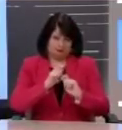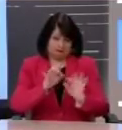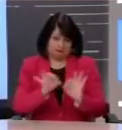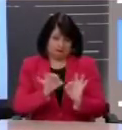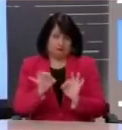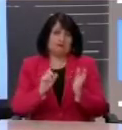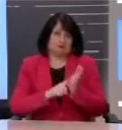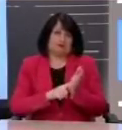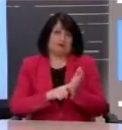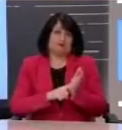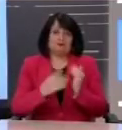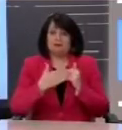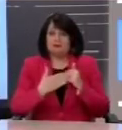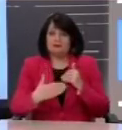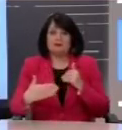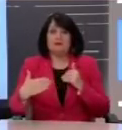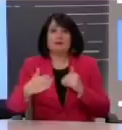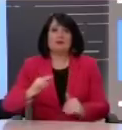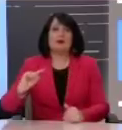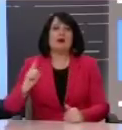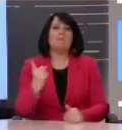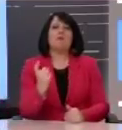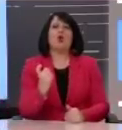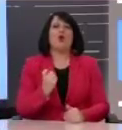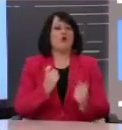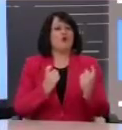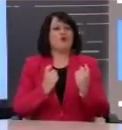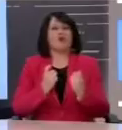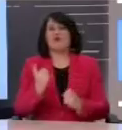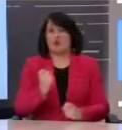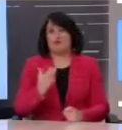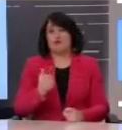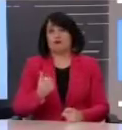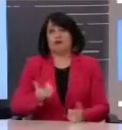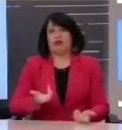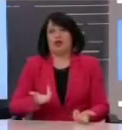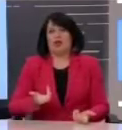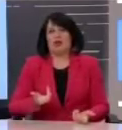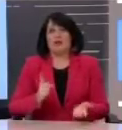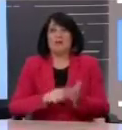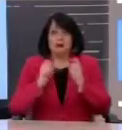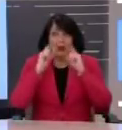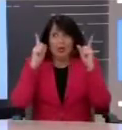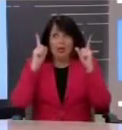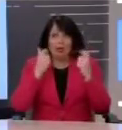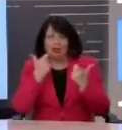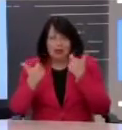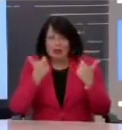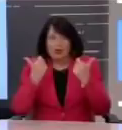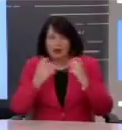διότι βρισκόμαστε σε μία περίοδο που οι προκλήσεις είναι πολλές και η εγρήγορσή μας πρέπει να είναι διαρκής.